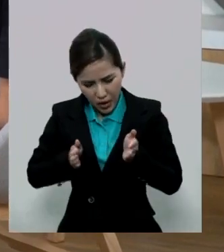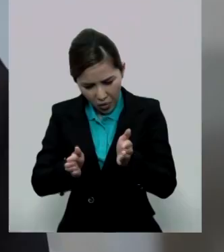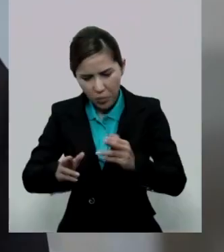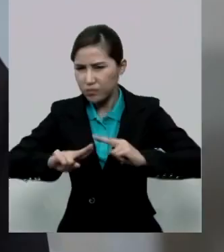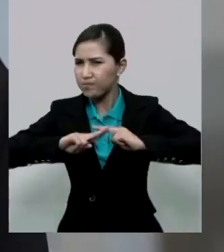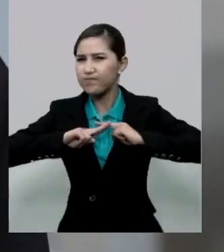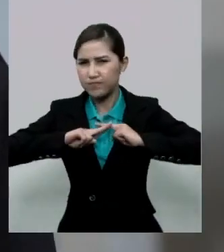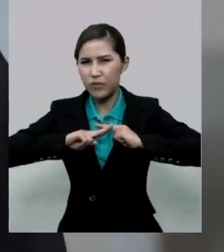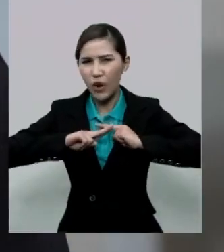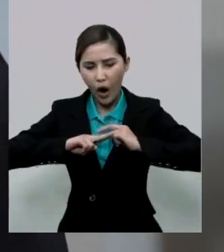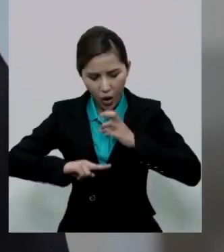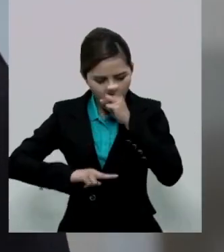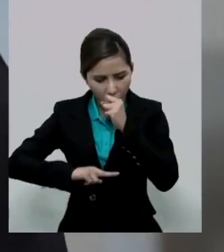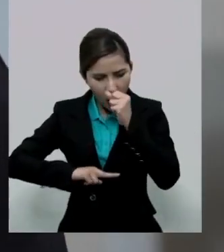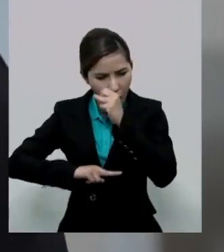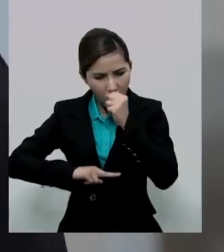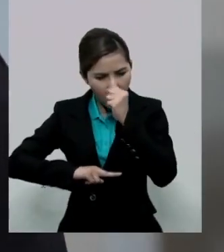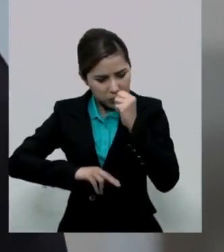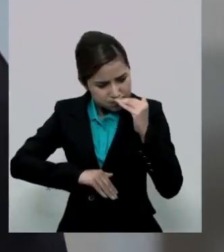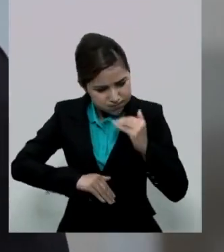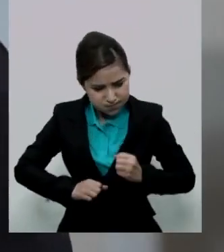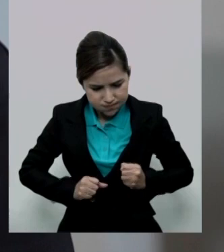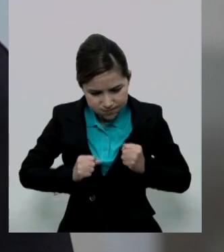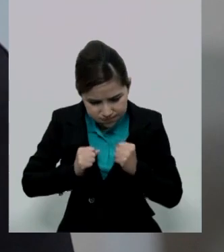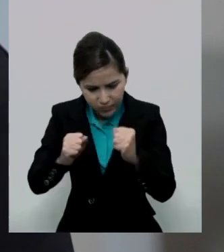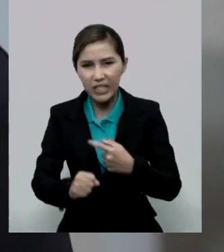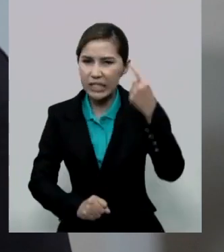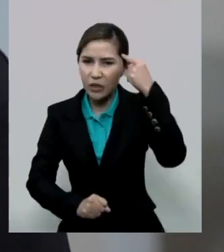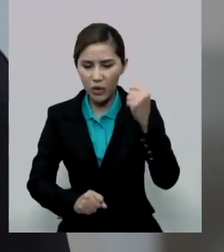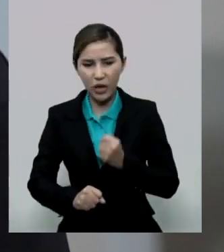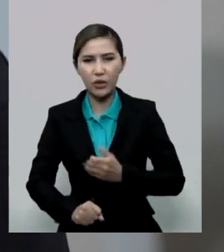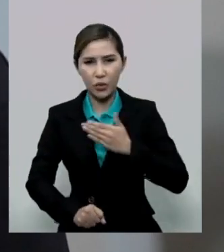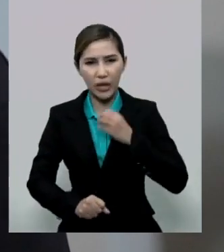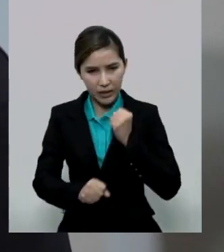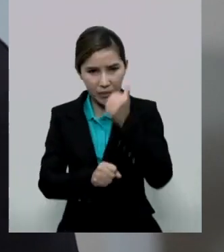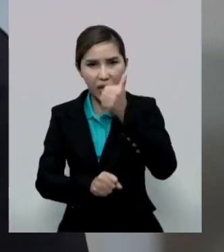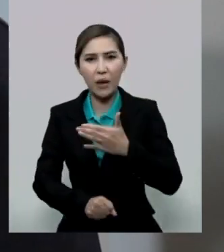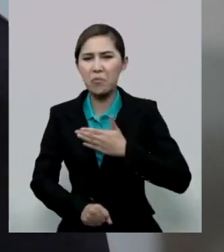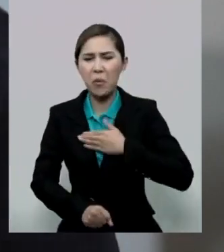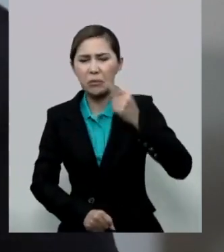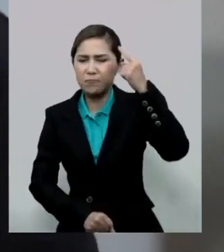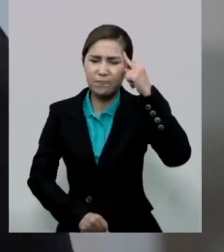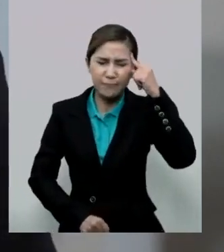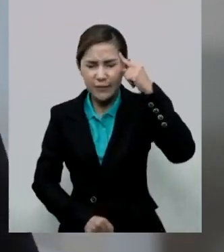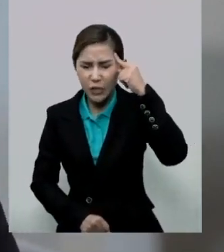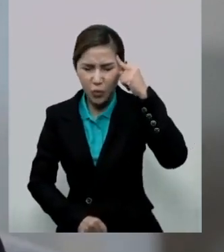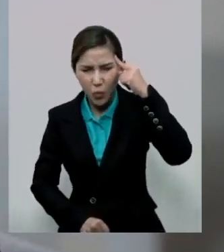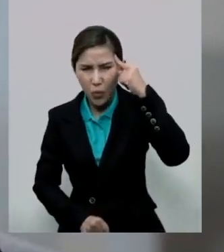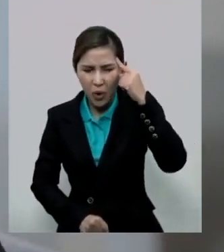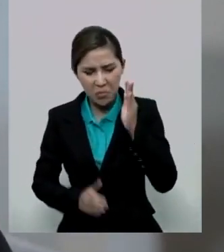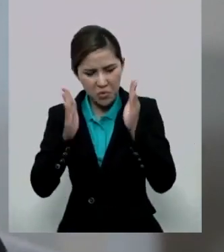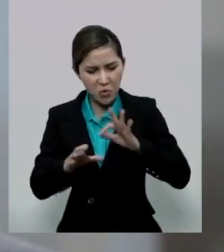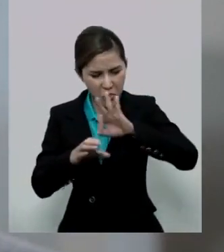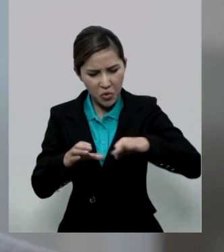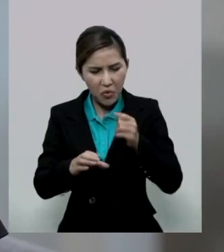องอยู่นะครับบอกว่าอยากให้ลองก้าวออกมาครับลองคิดว่าตัวเองทำได้ดูนะครับเพราะว่าอย่างผมเองผมก็ไม่คิดหรอกครับว่าผมจะท